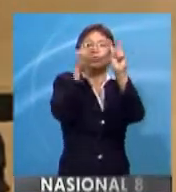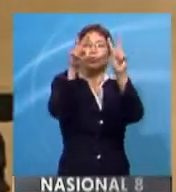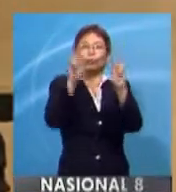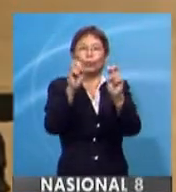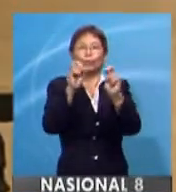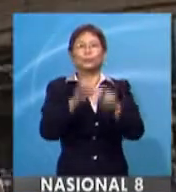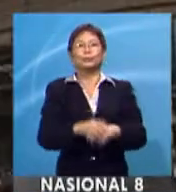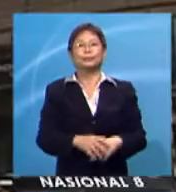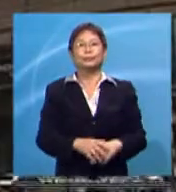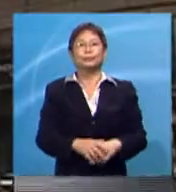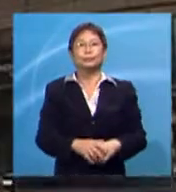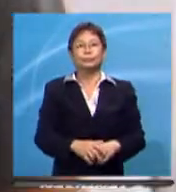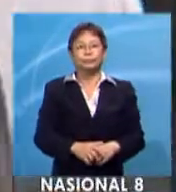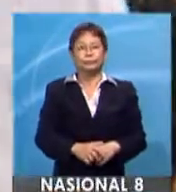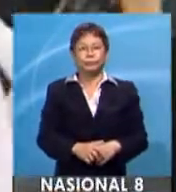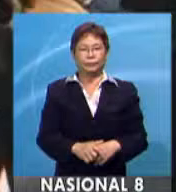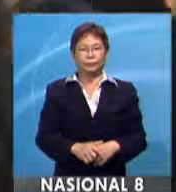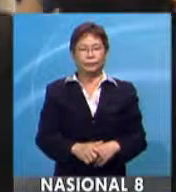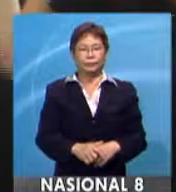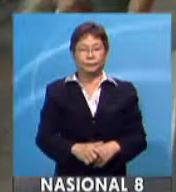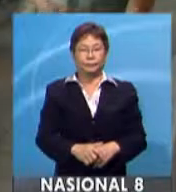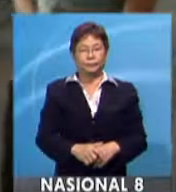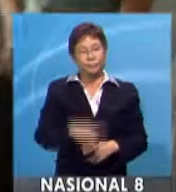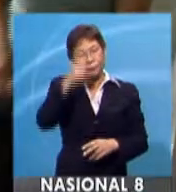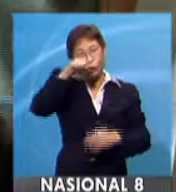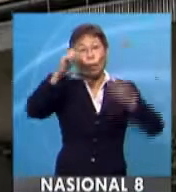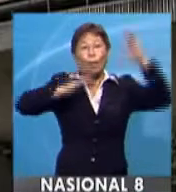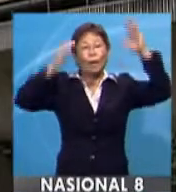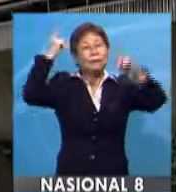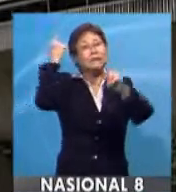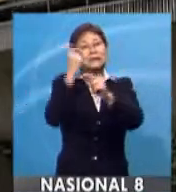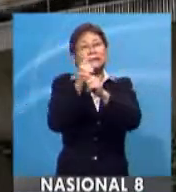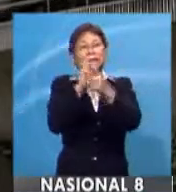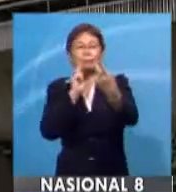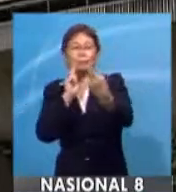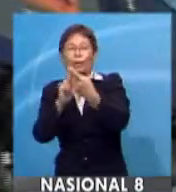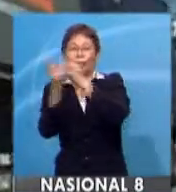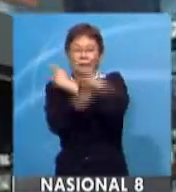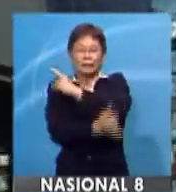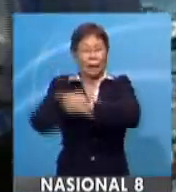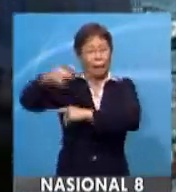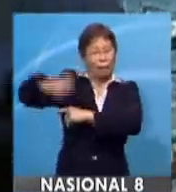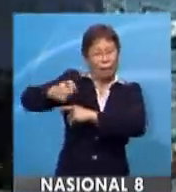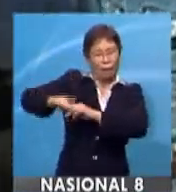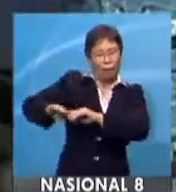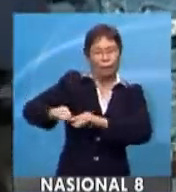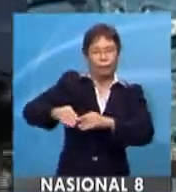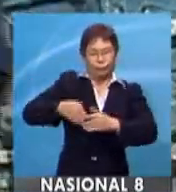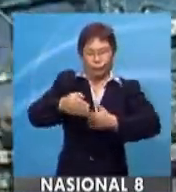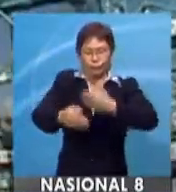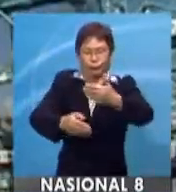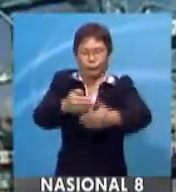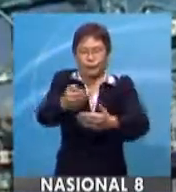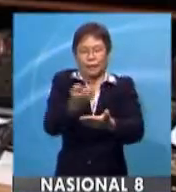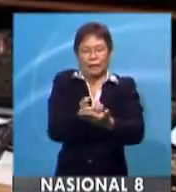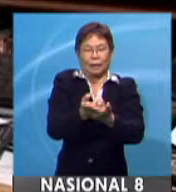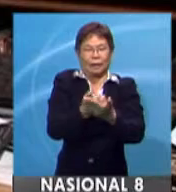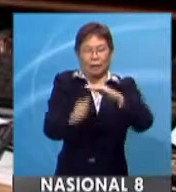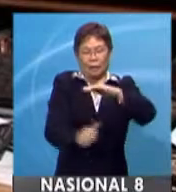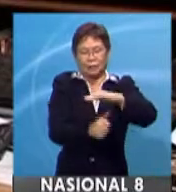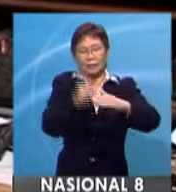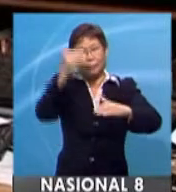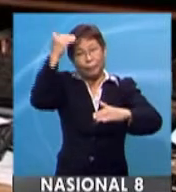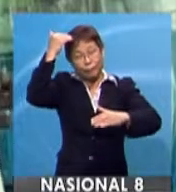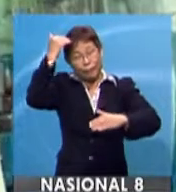2025 Hai untuk mengecek Aura level negara wajib bergerak dengan ekonomi berasaskan